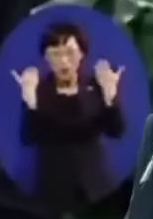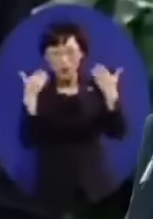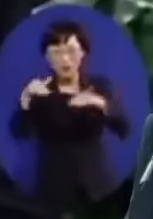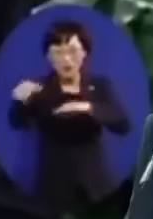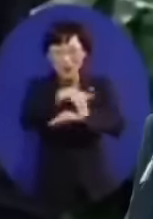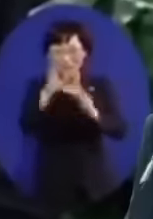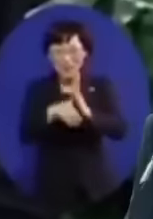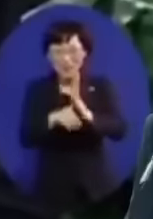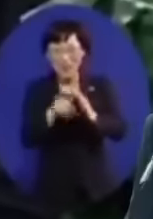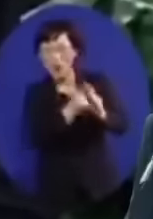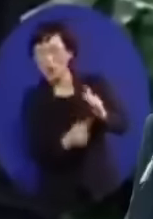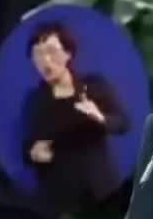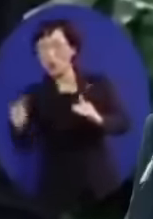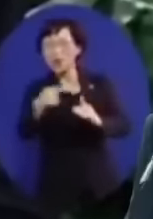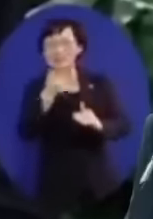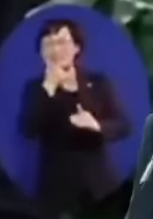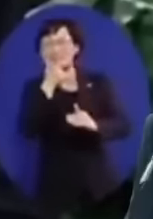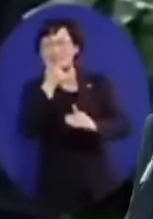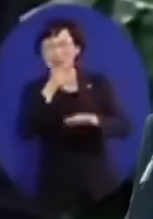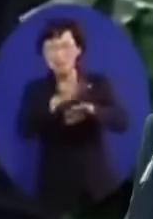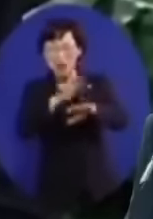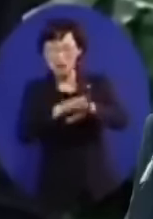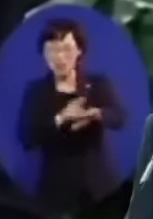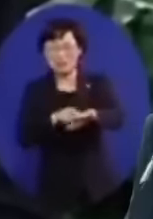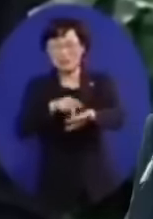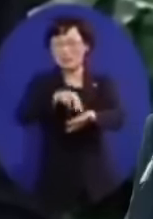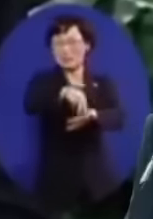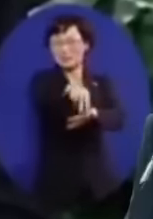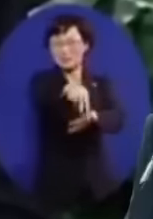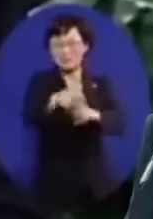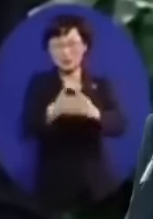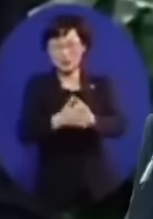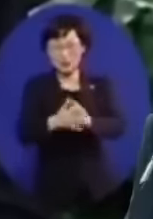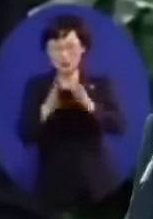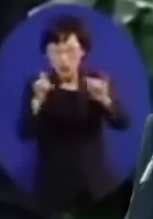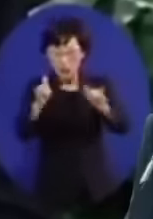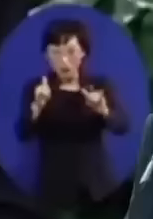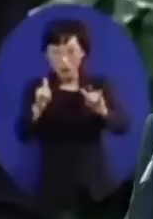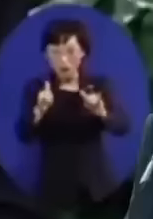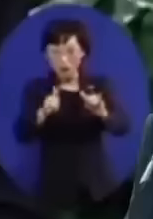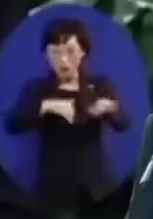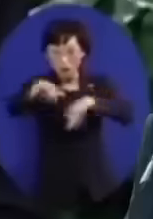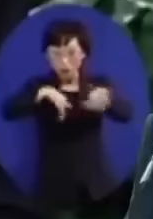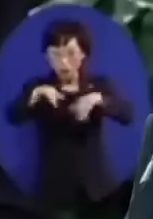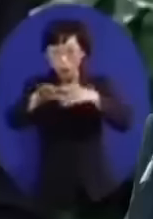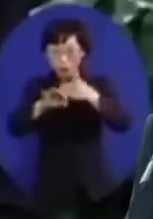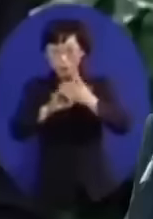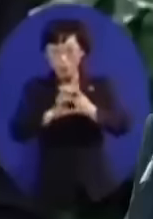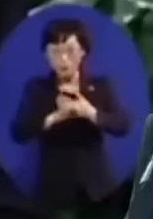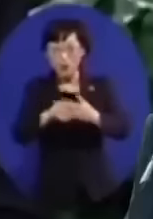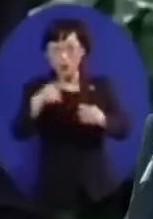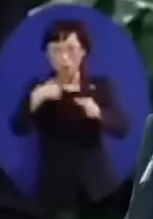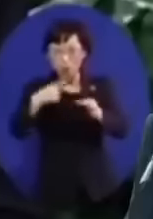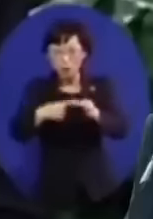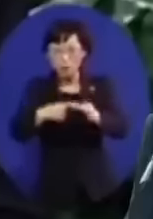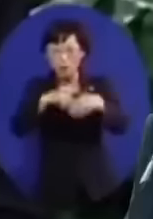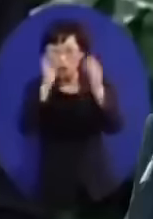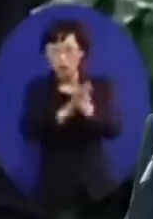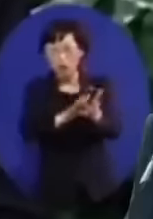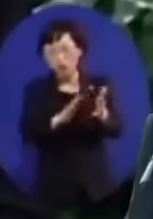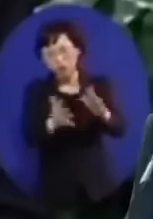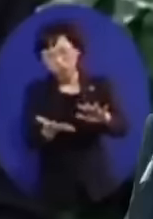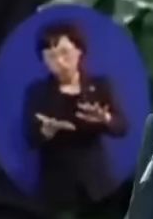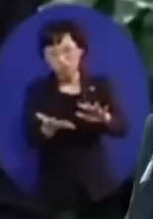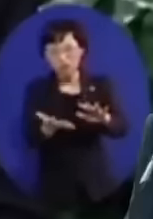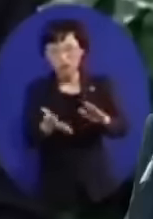보리밭이나 밀밭을 가로질러서 자꾸 하니까 사람들이 지나간 보리밭은 보리나 밀이 다 죽어서 길이 나 되어 있습니다.